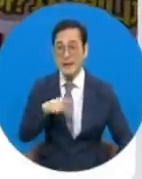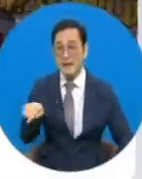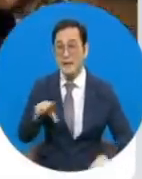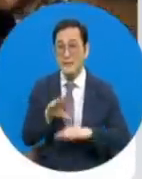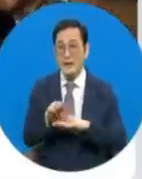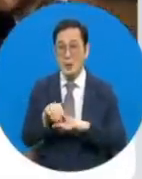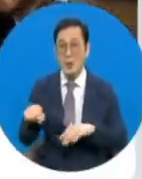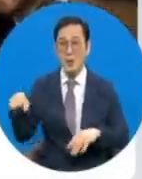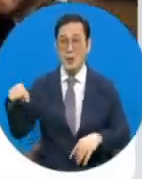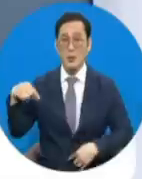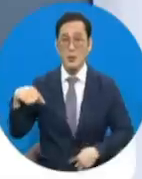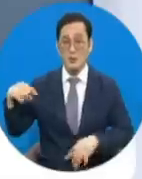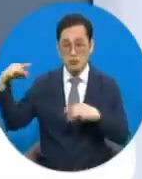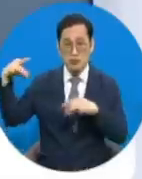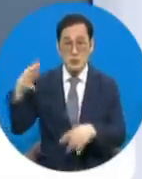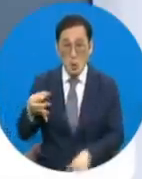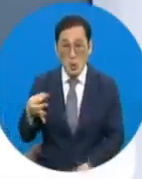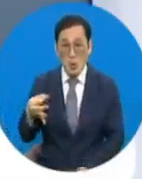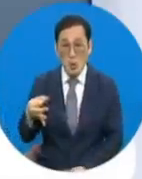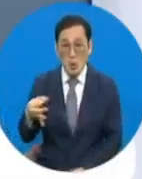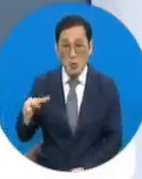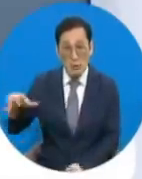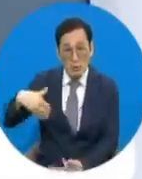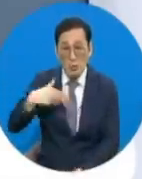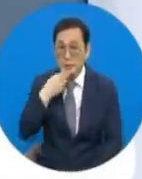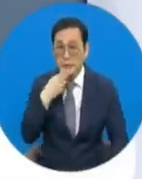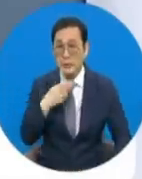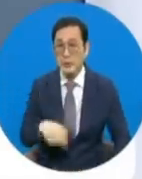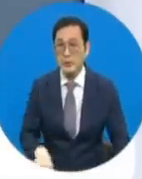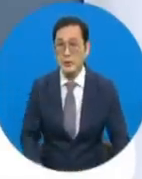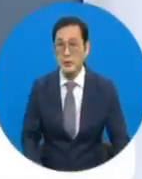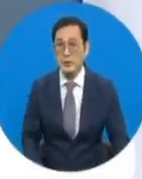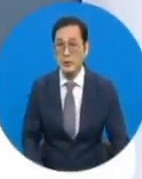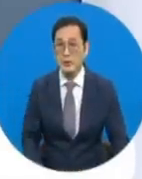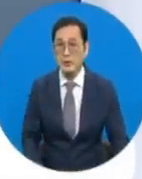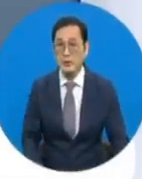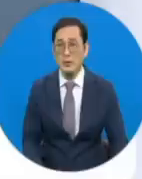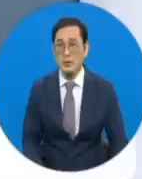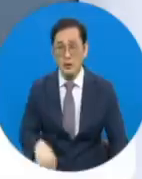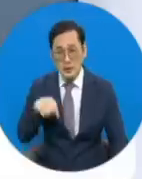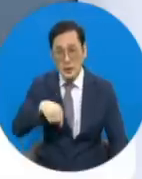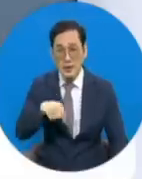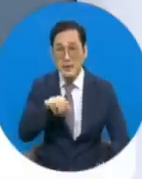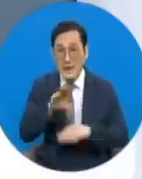10년 가까이 출연하고 있는데 대한민국의 돌직구쇼처럼 이렇게 건전한 방송이 또 있습니까? 아하.